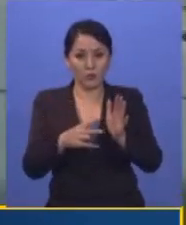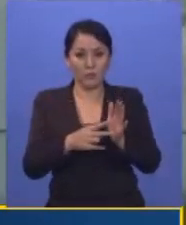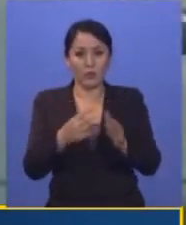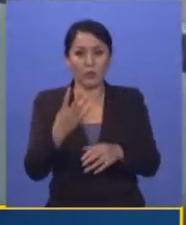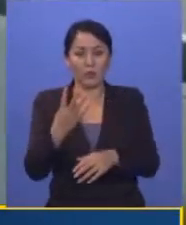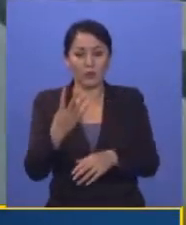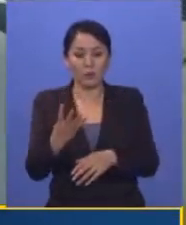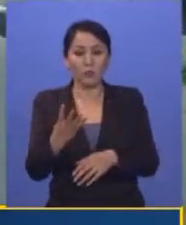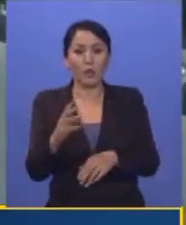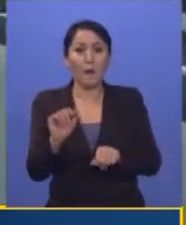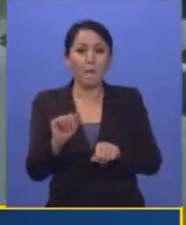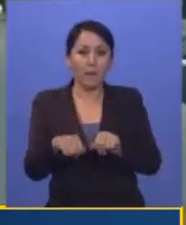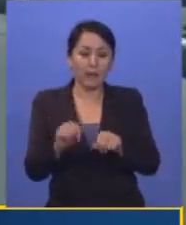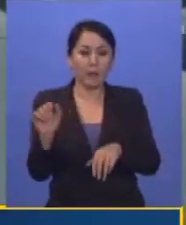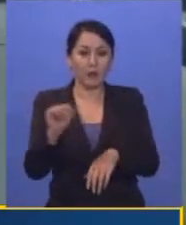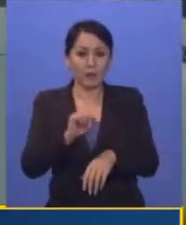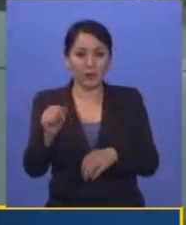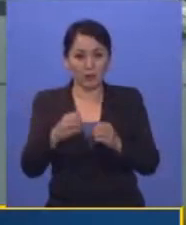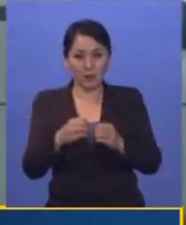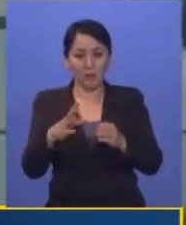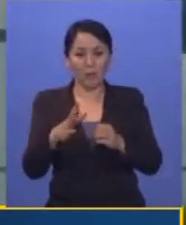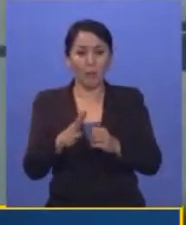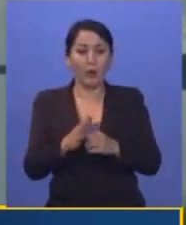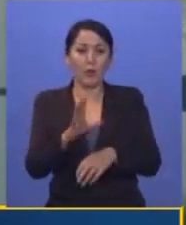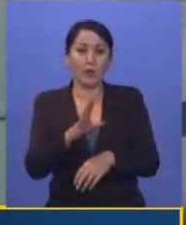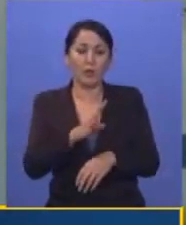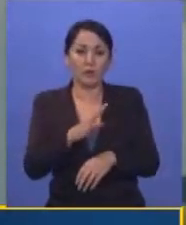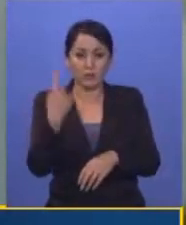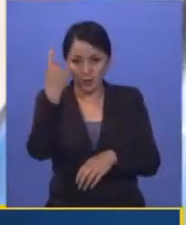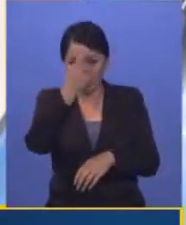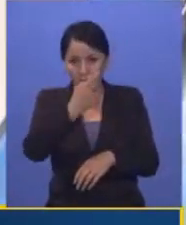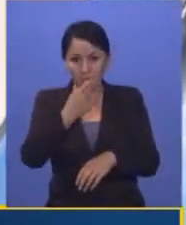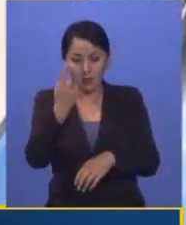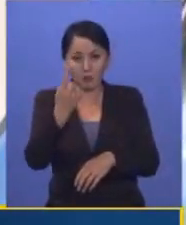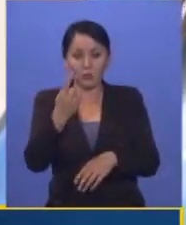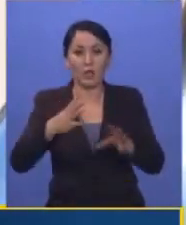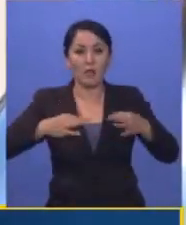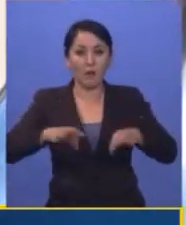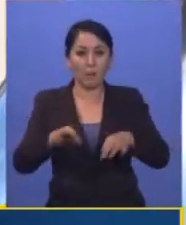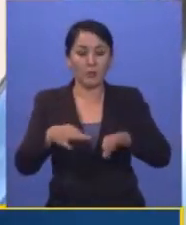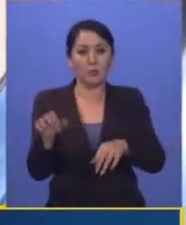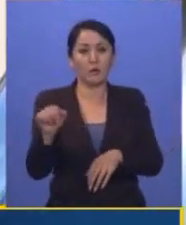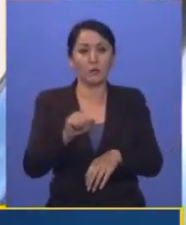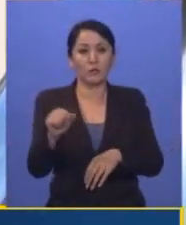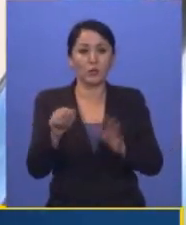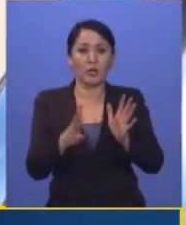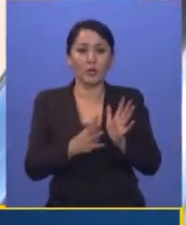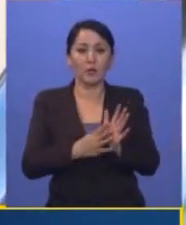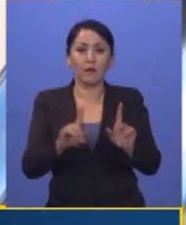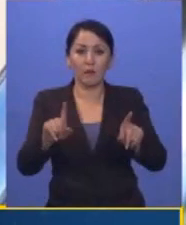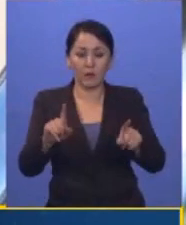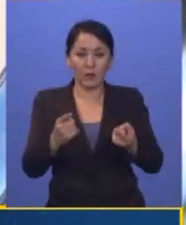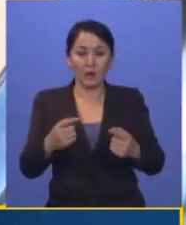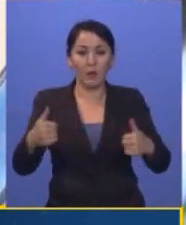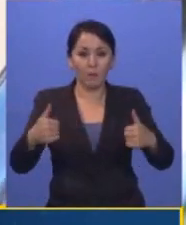тіркелді. Мотокөлік жүргізушілерінің тарапынан 15 анықталды. Бұдан бөлек мас күйде авто және мотокөлік басқарған 9 жүргізуші ұсталды. Жол